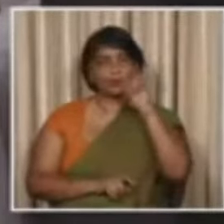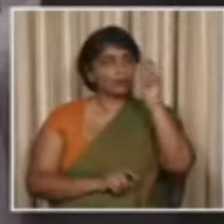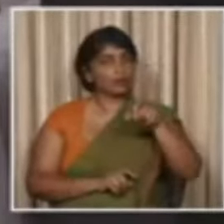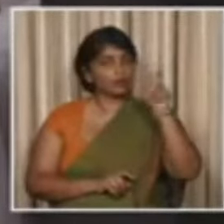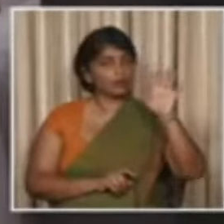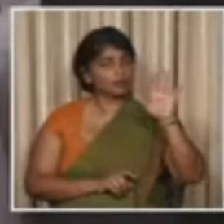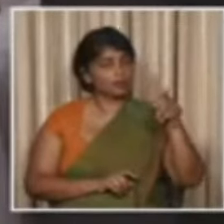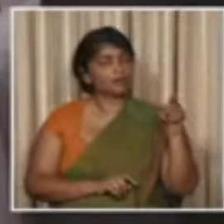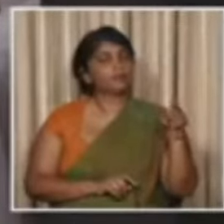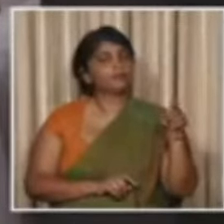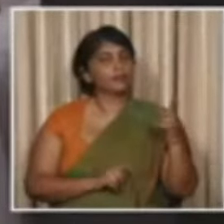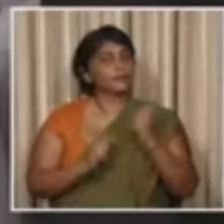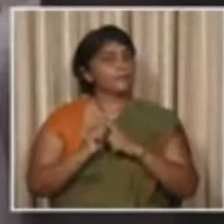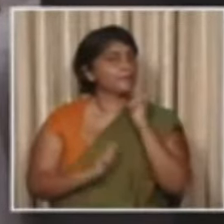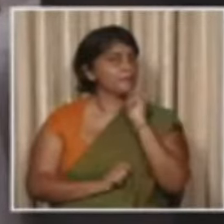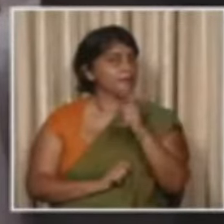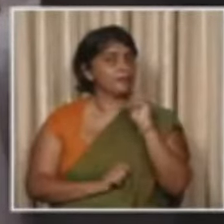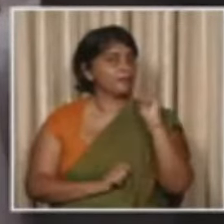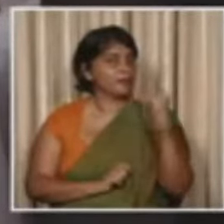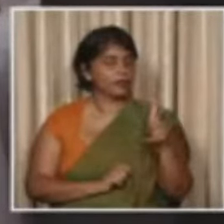විසින් ගෙවිය යුතුද?